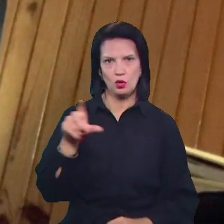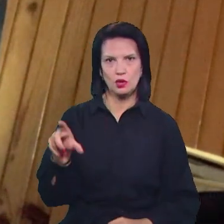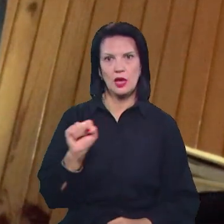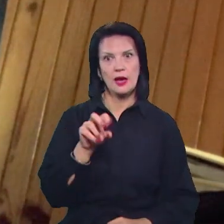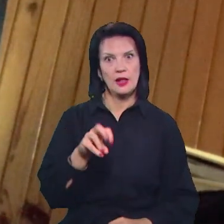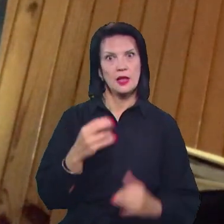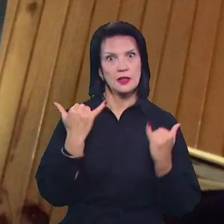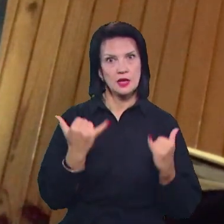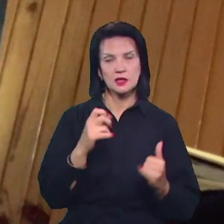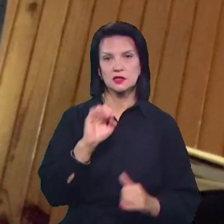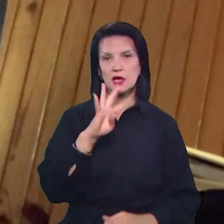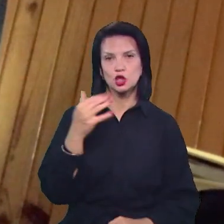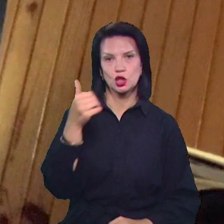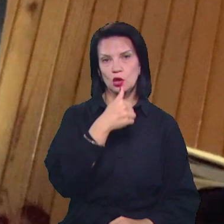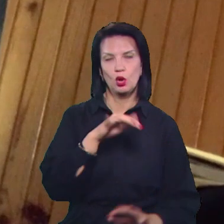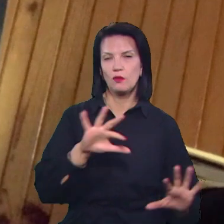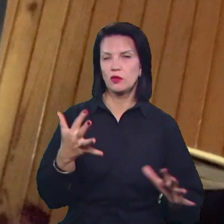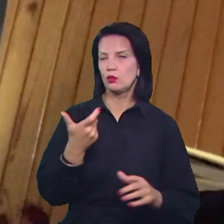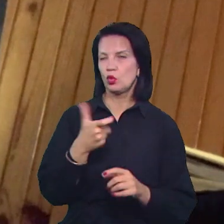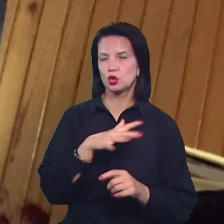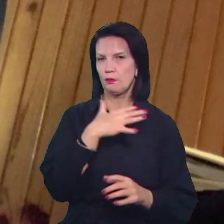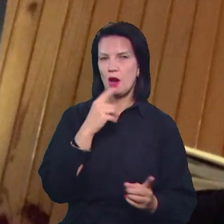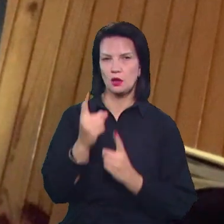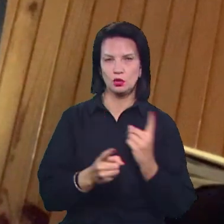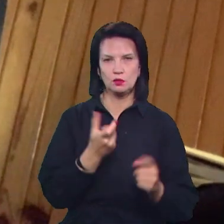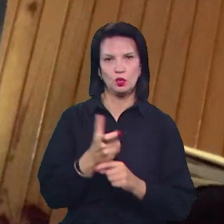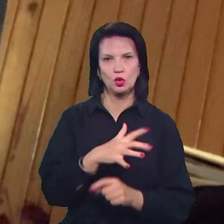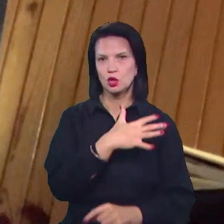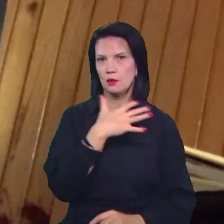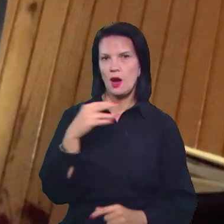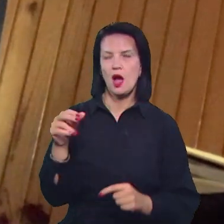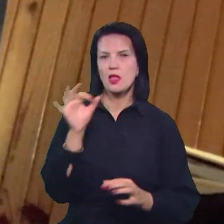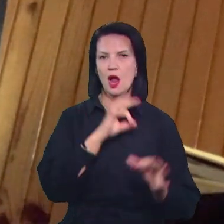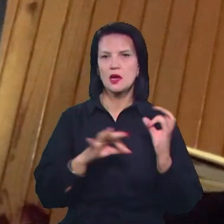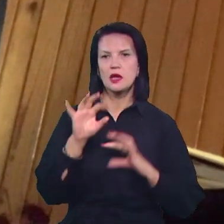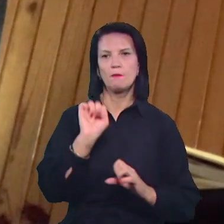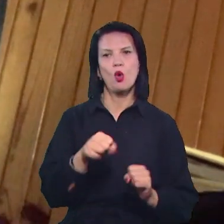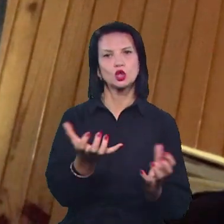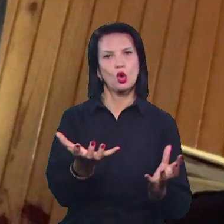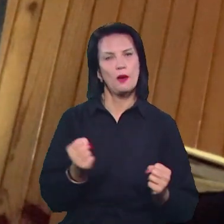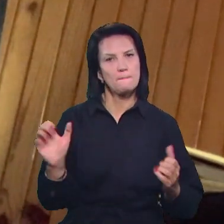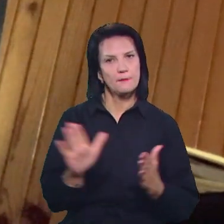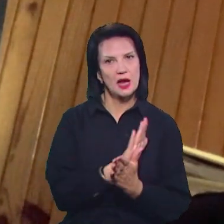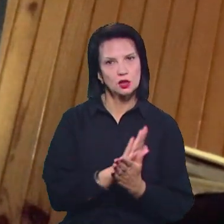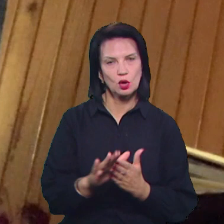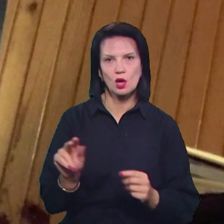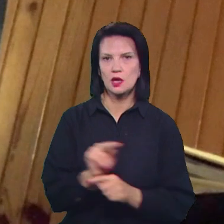за 4 роки відбулося дуже багато змін. І дуже багато ліків можна отримати безкоштовно. Тобто лікування, воно буде вже